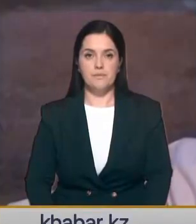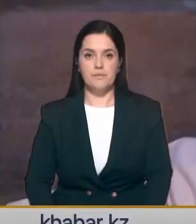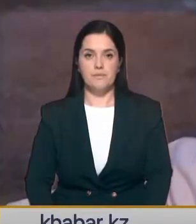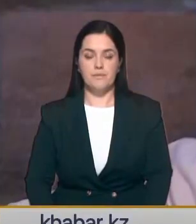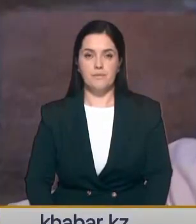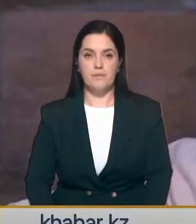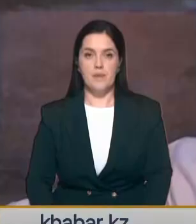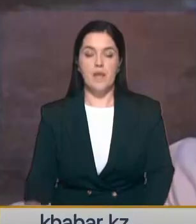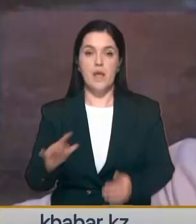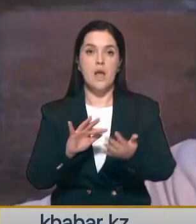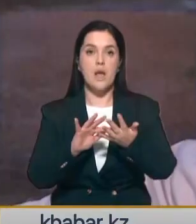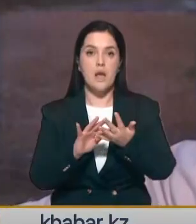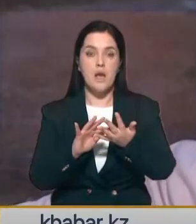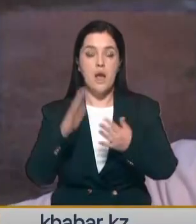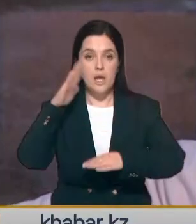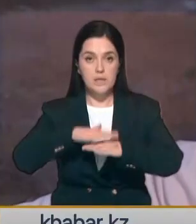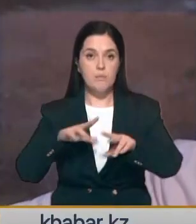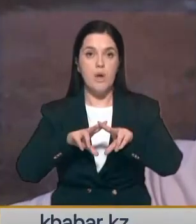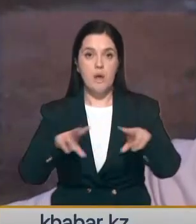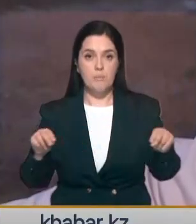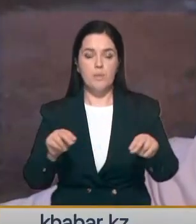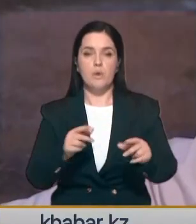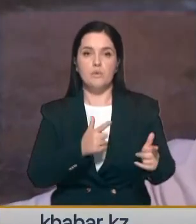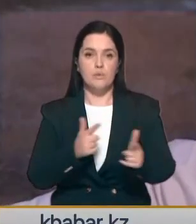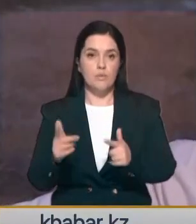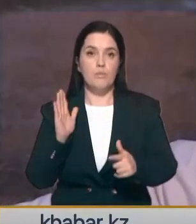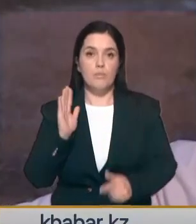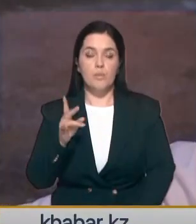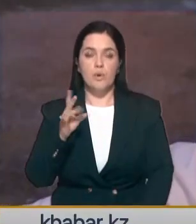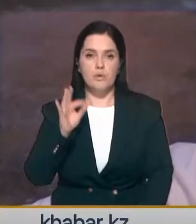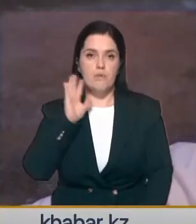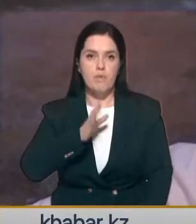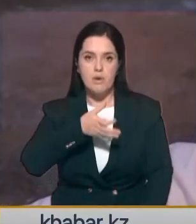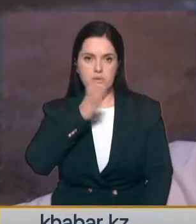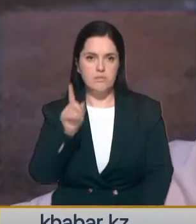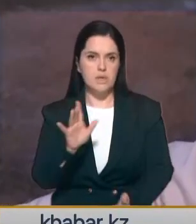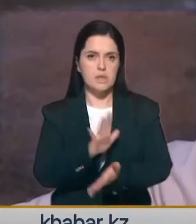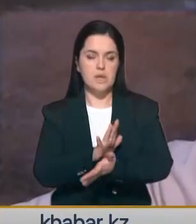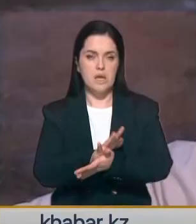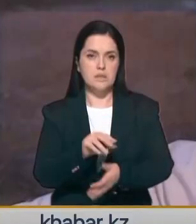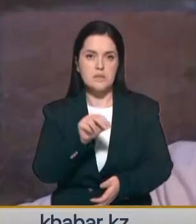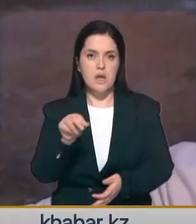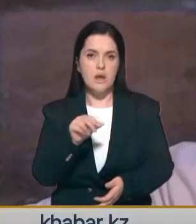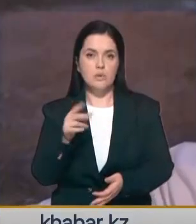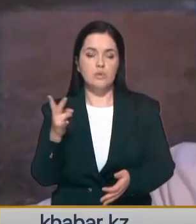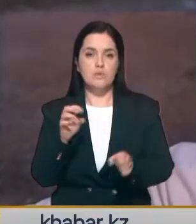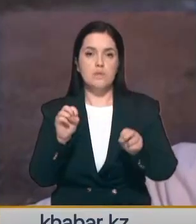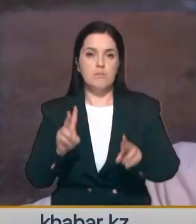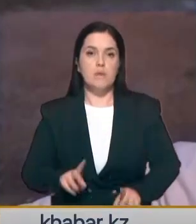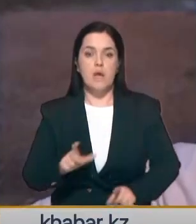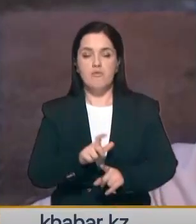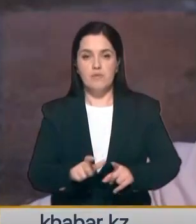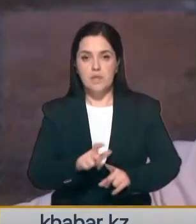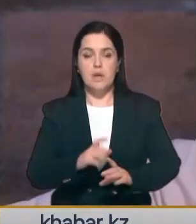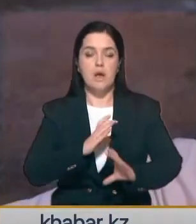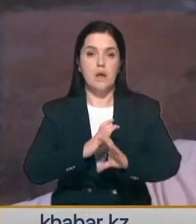Аким Силы обещал решить проблему. Колодцы у нас есть, но вода в них для питья не годится. Грязная и соленая. Нужно специальное оборудование для